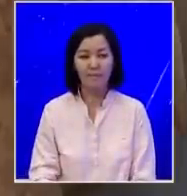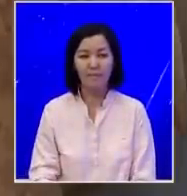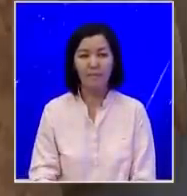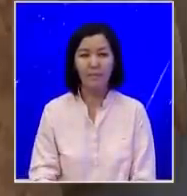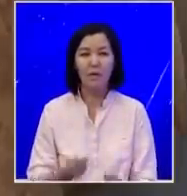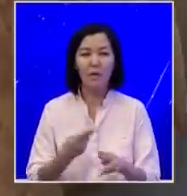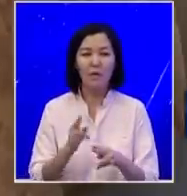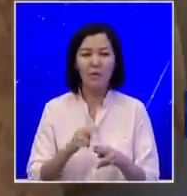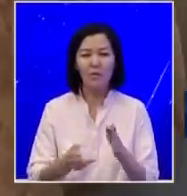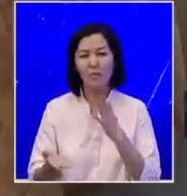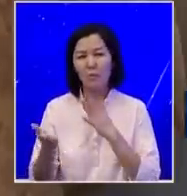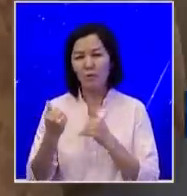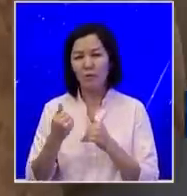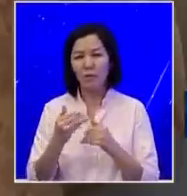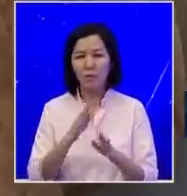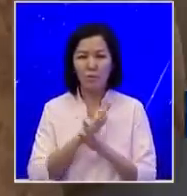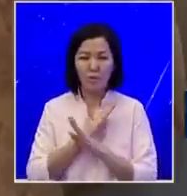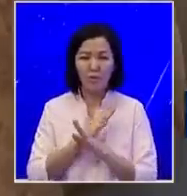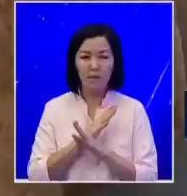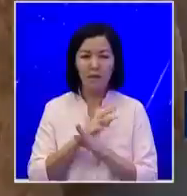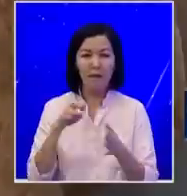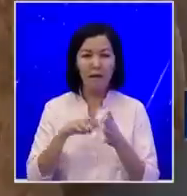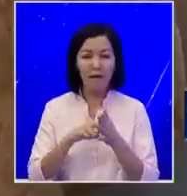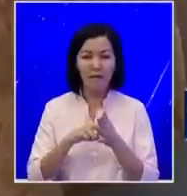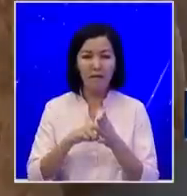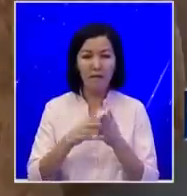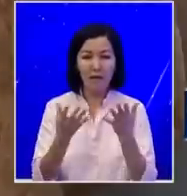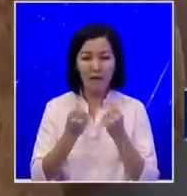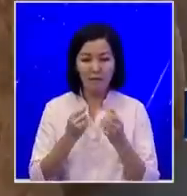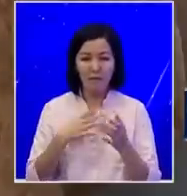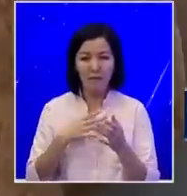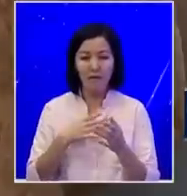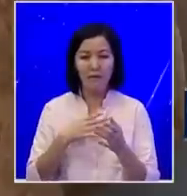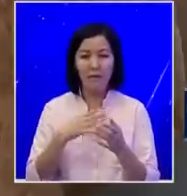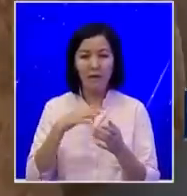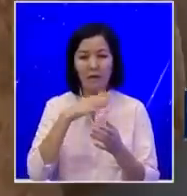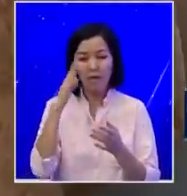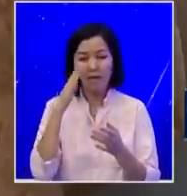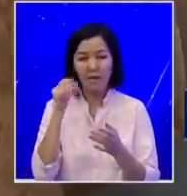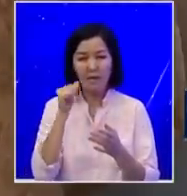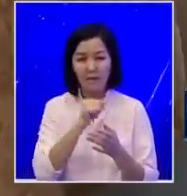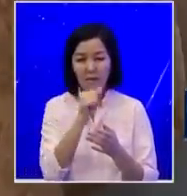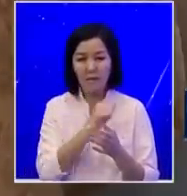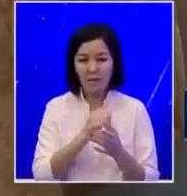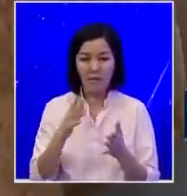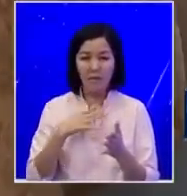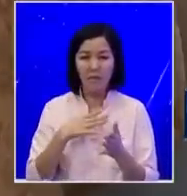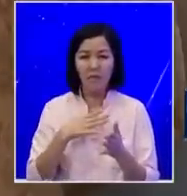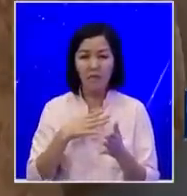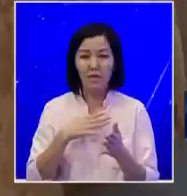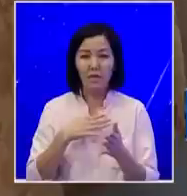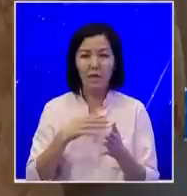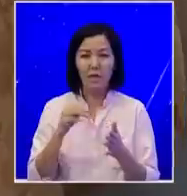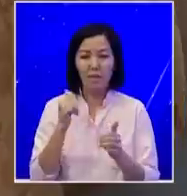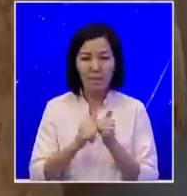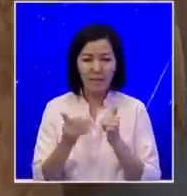Сол жылдары әкеміз қаза тапты деген хат келіпті. Туыстарымыз ата-анасынан бұл жайлы жасырып жүрген, сенбегендіктен жоғары жаққа хат жазумен әуре